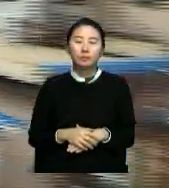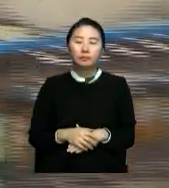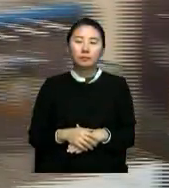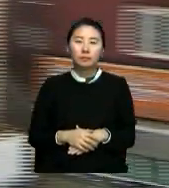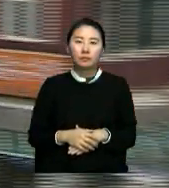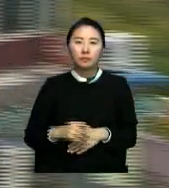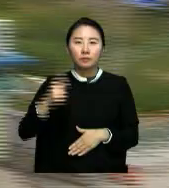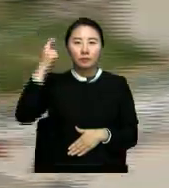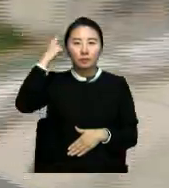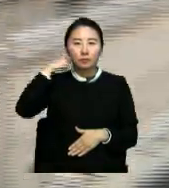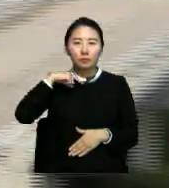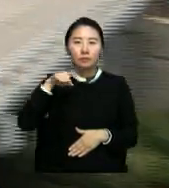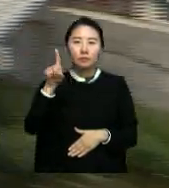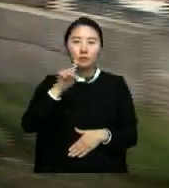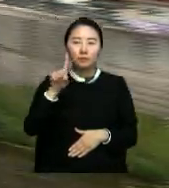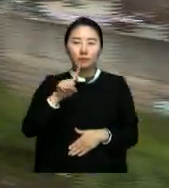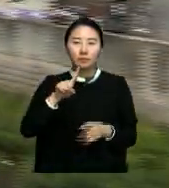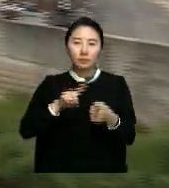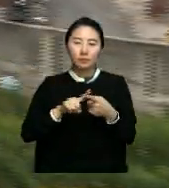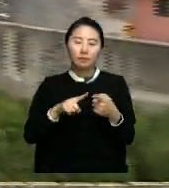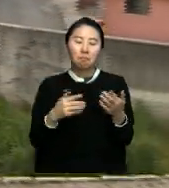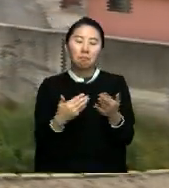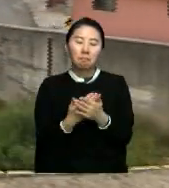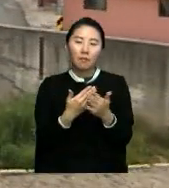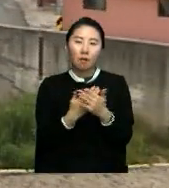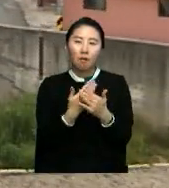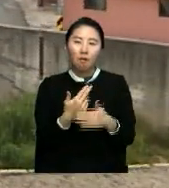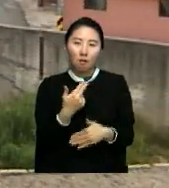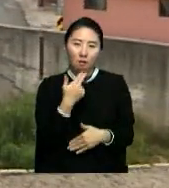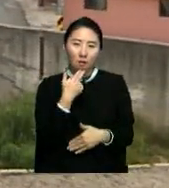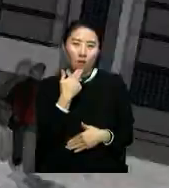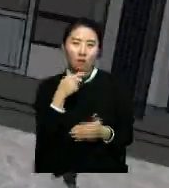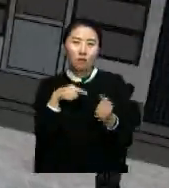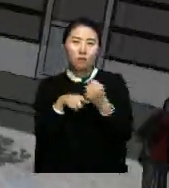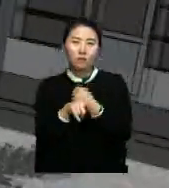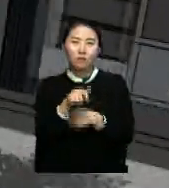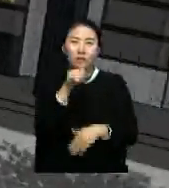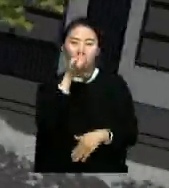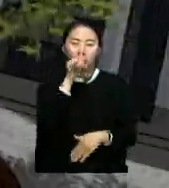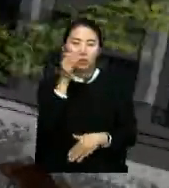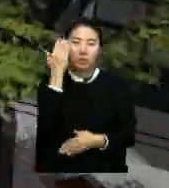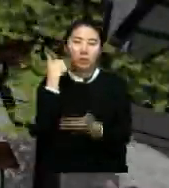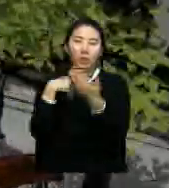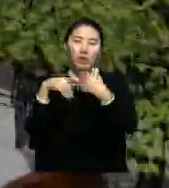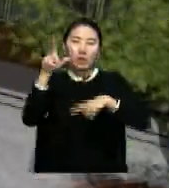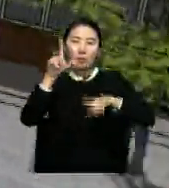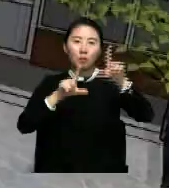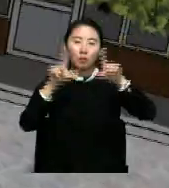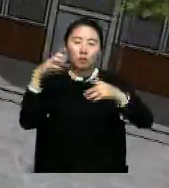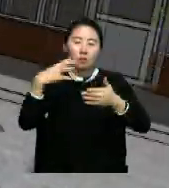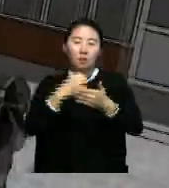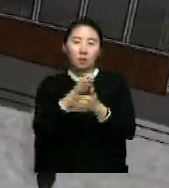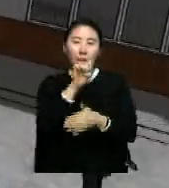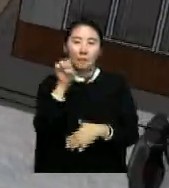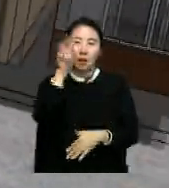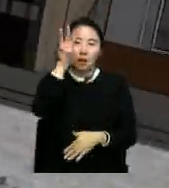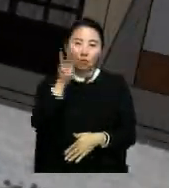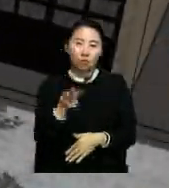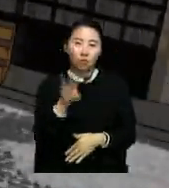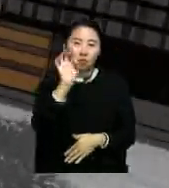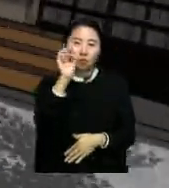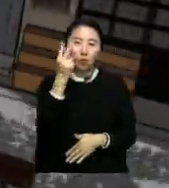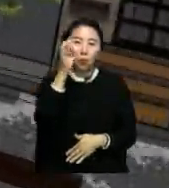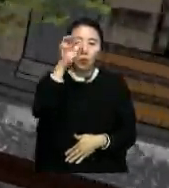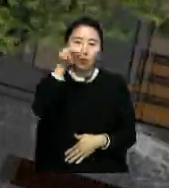게 이 그대로 된 거는 발전이 없다는 거 아니에요. 과거의 모습을 안고 있는 파주 연풍리